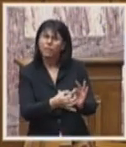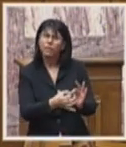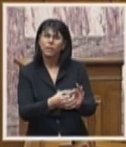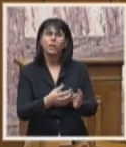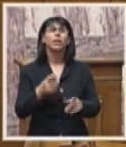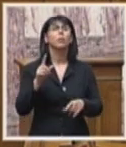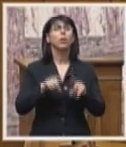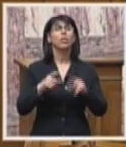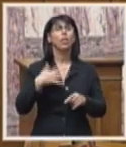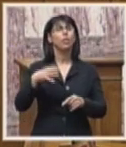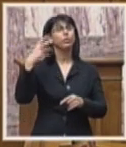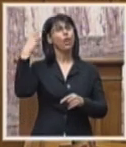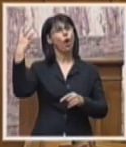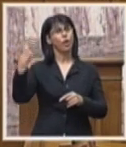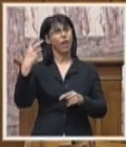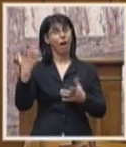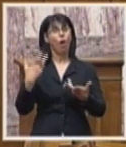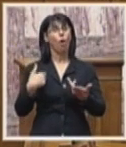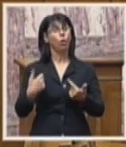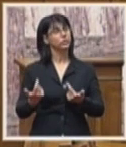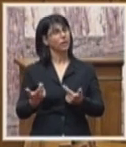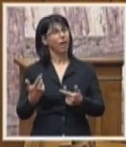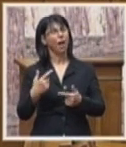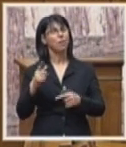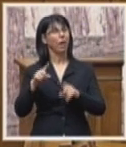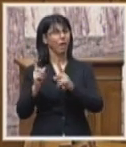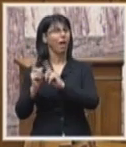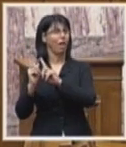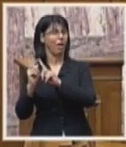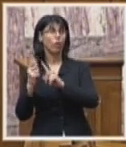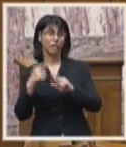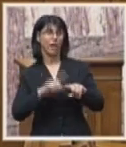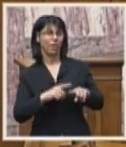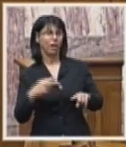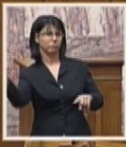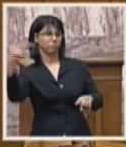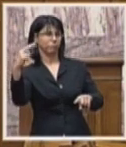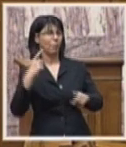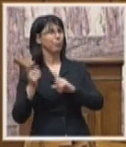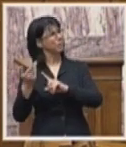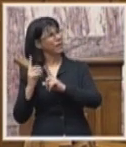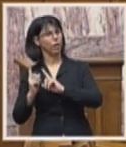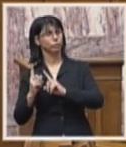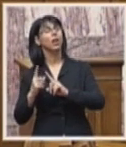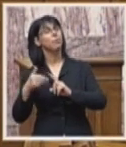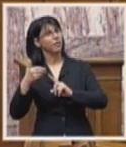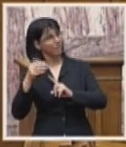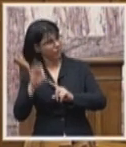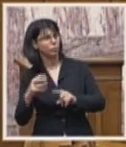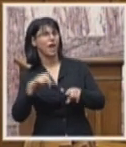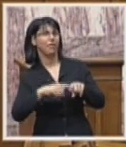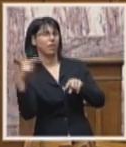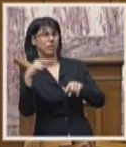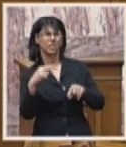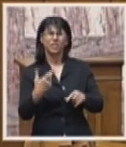φέρνουν θεωρίες συνωμοσίας ότι ήθελαν την Ελλάδα υπό εποπτεία. Ποια εποπτεία? Τα λεφτά τους μας δίνουν,